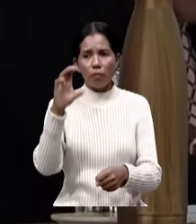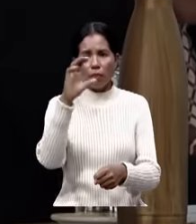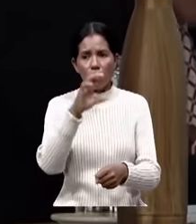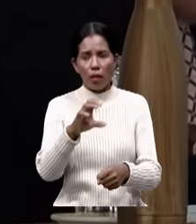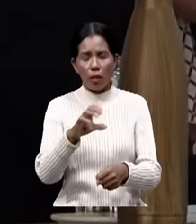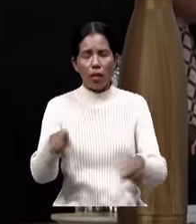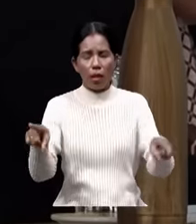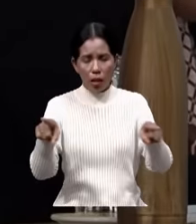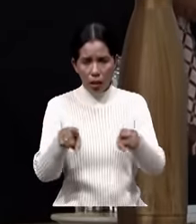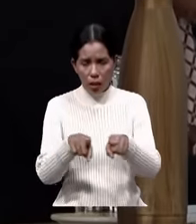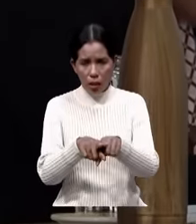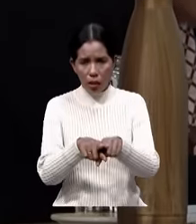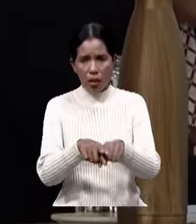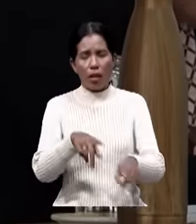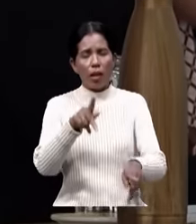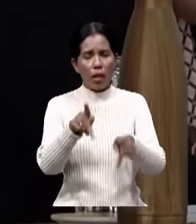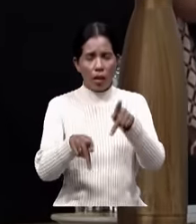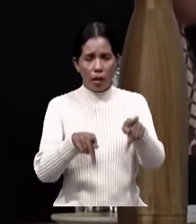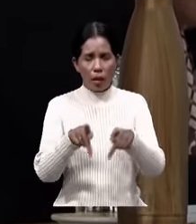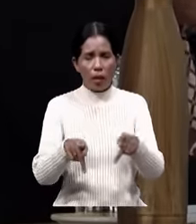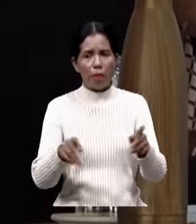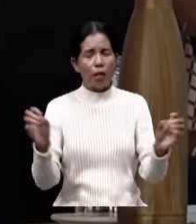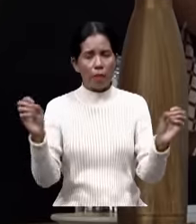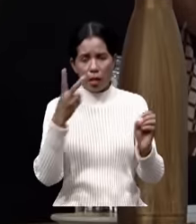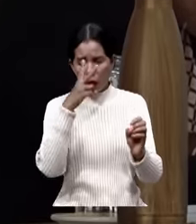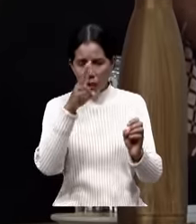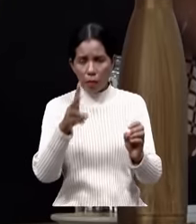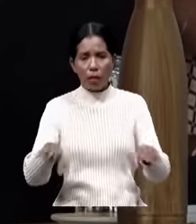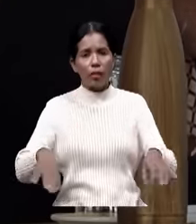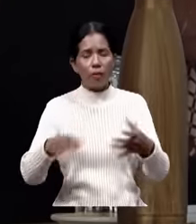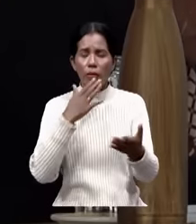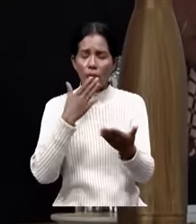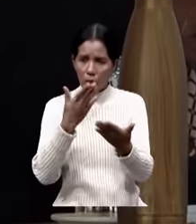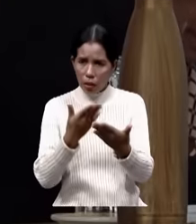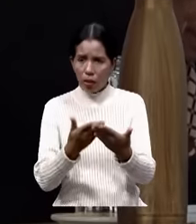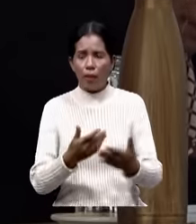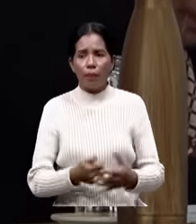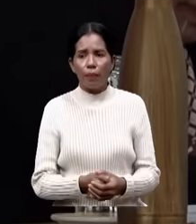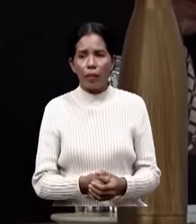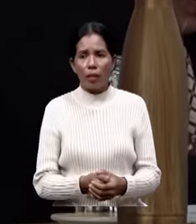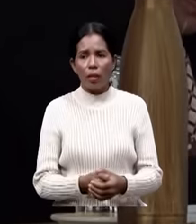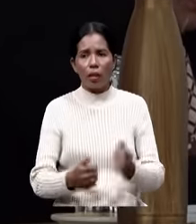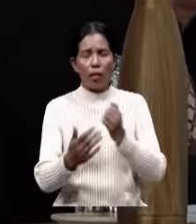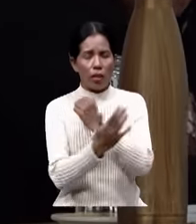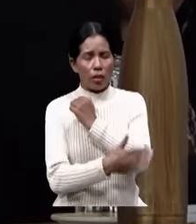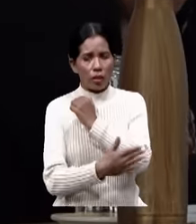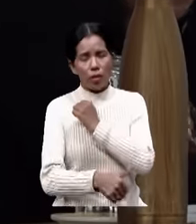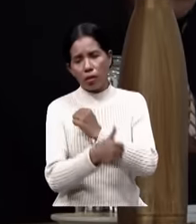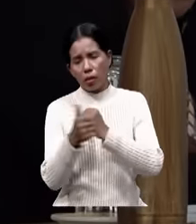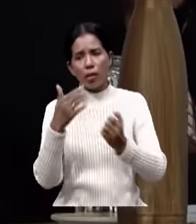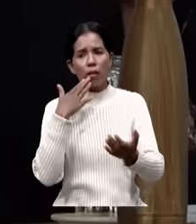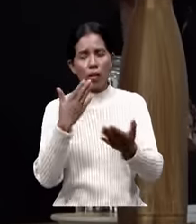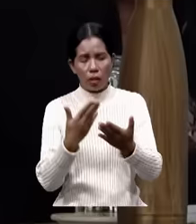ada sa base mau politika emang ini sukses emang ini dari mistakes porai sih lu sih nih ini sukses